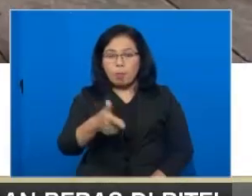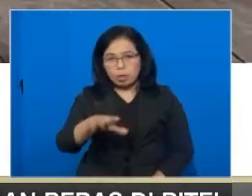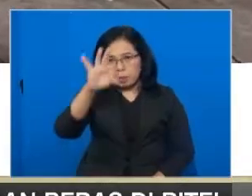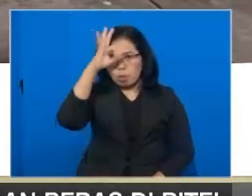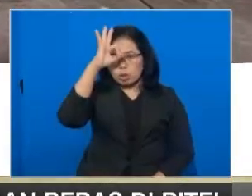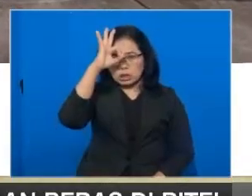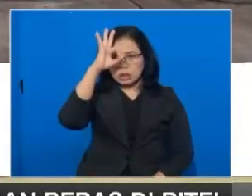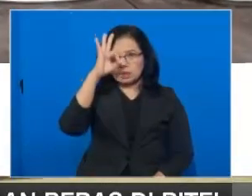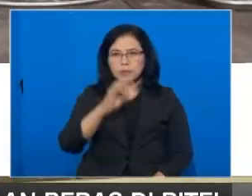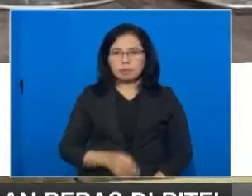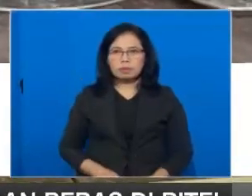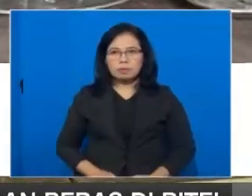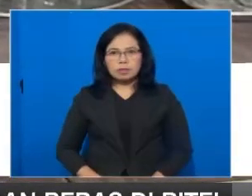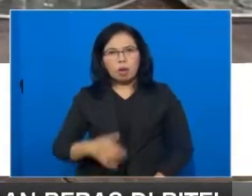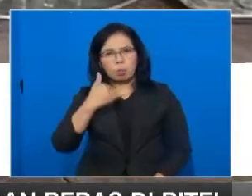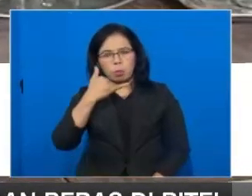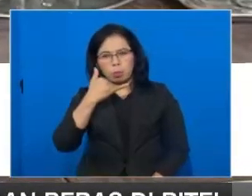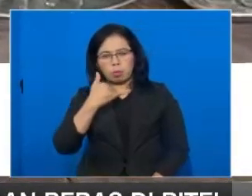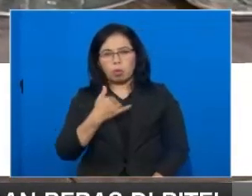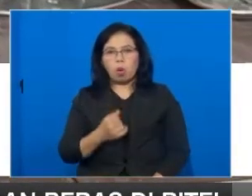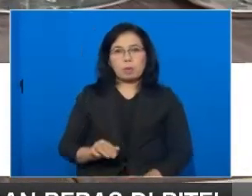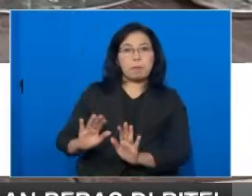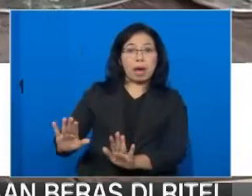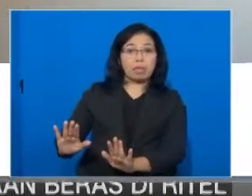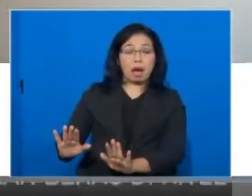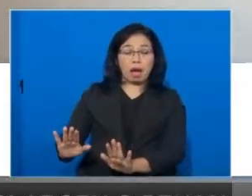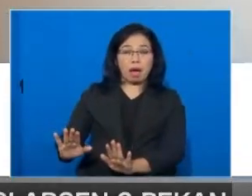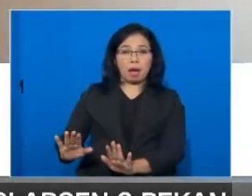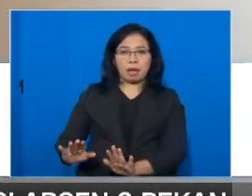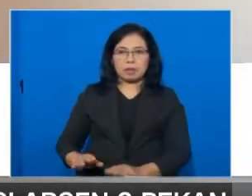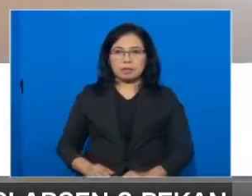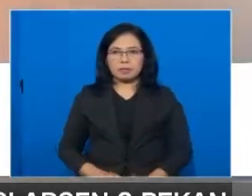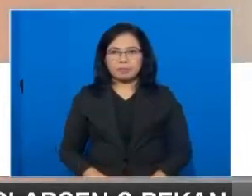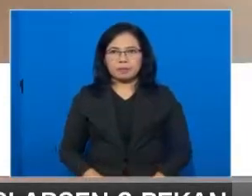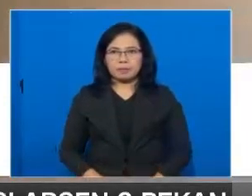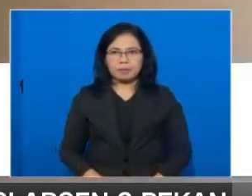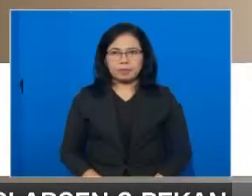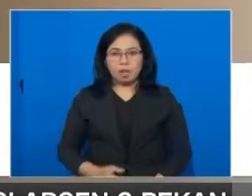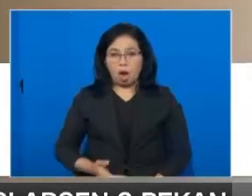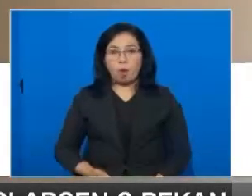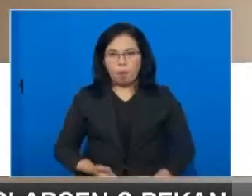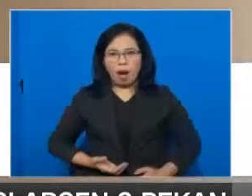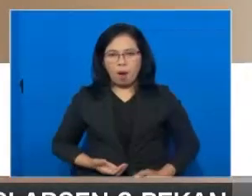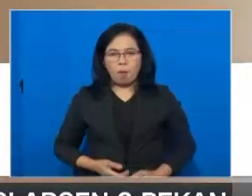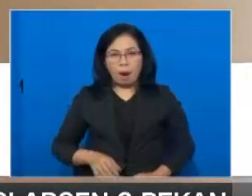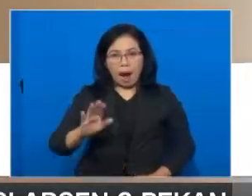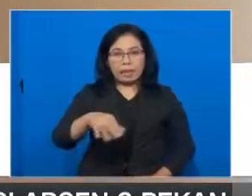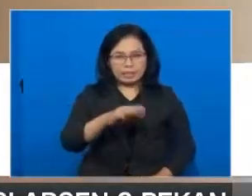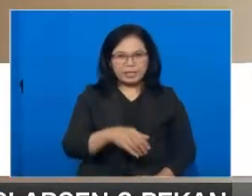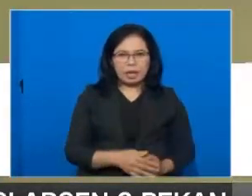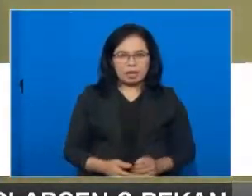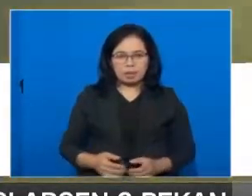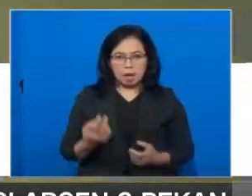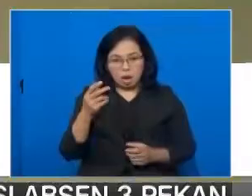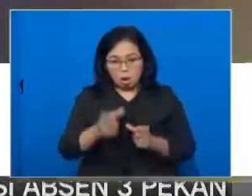dikonfirmasi via telepon membantah menantang anggota pengawas perduel Ia berdali hanya ingin mengajak anggota pengawas membicarakan persoalan